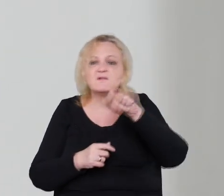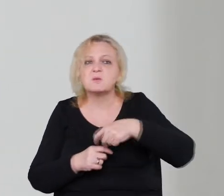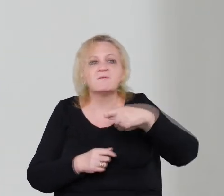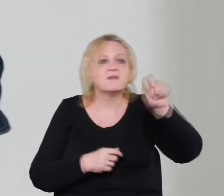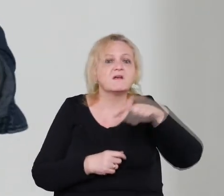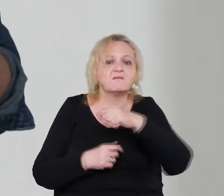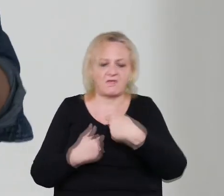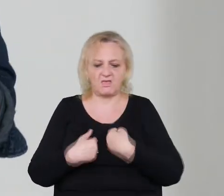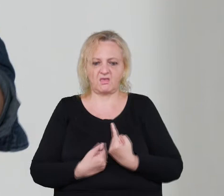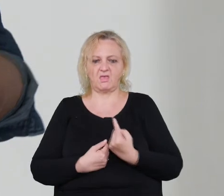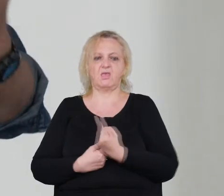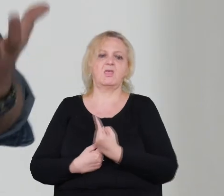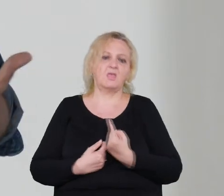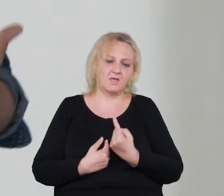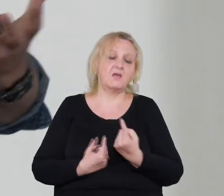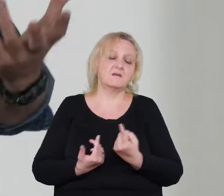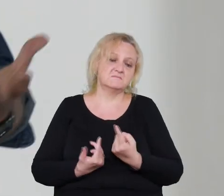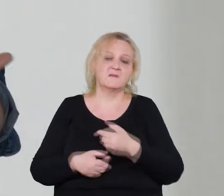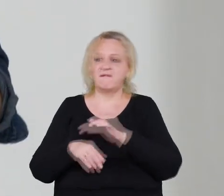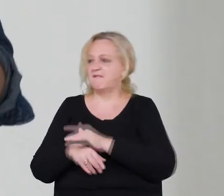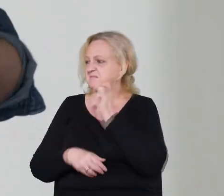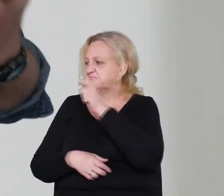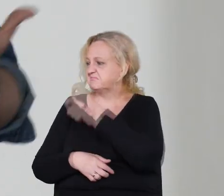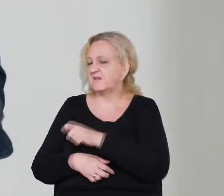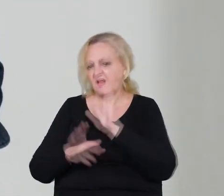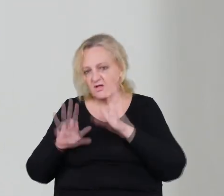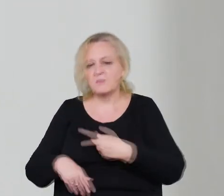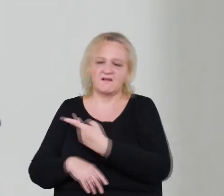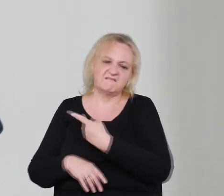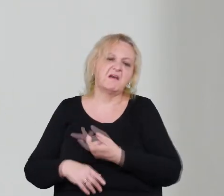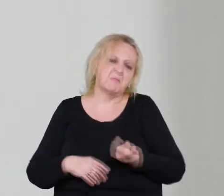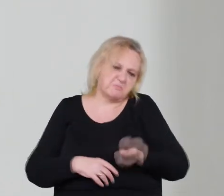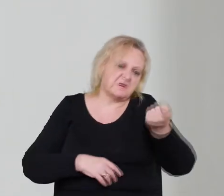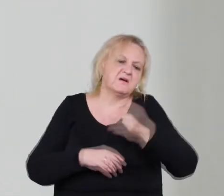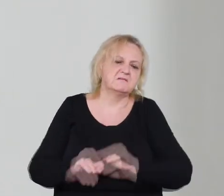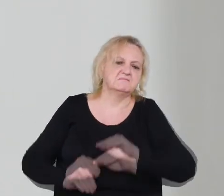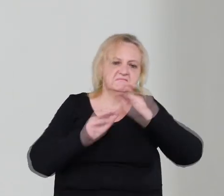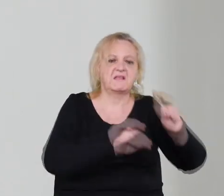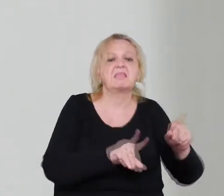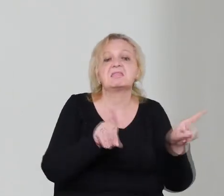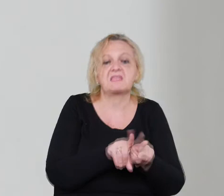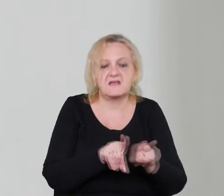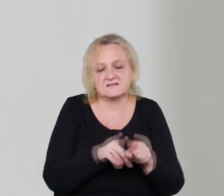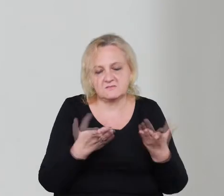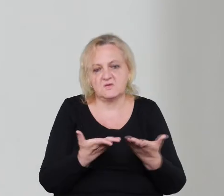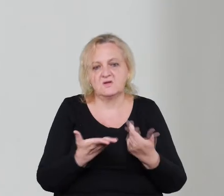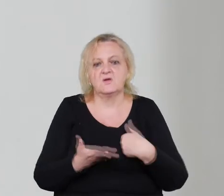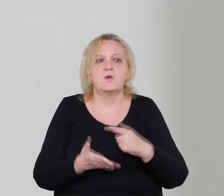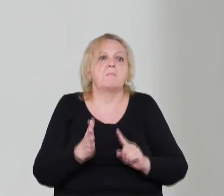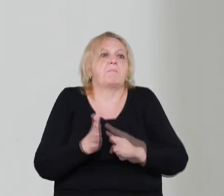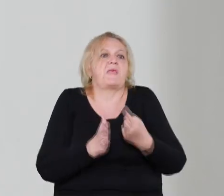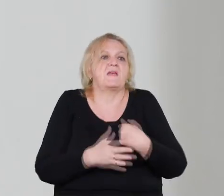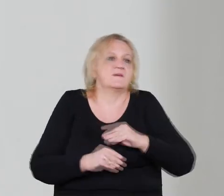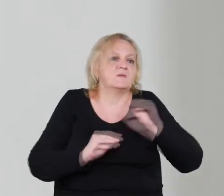wyjechał w sumie Zostałem tylko ja i i koleżanka No to dobra no to my też już nie bo jakby już już już nie jesteśmy ci pierwsi